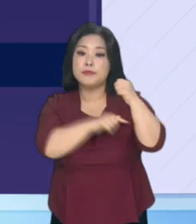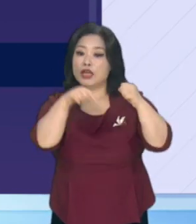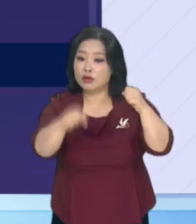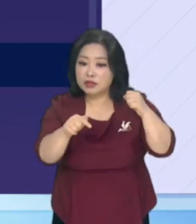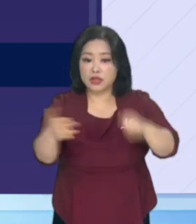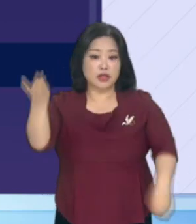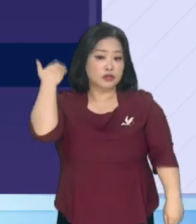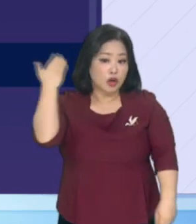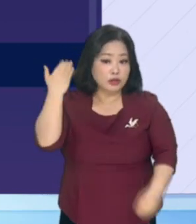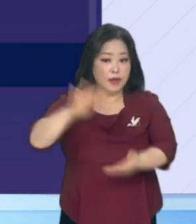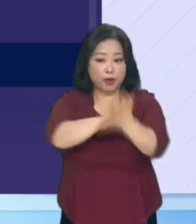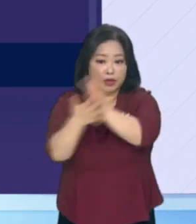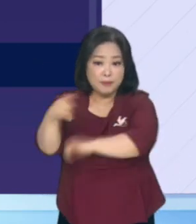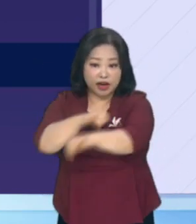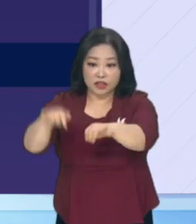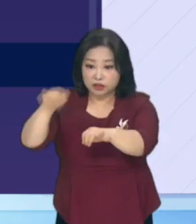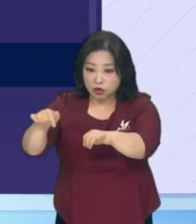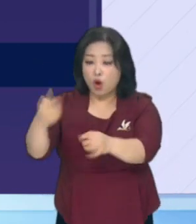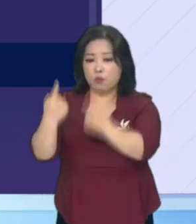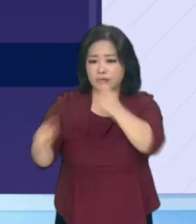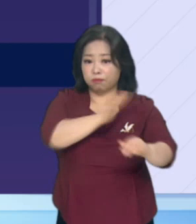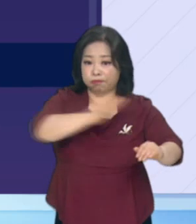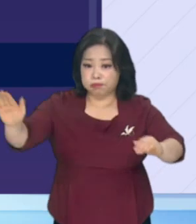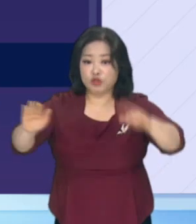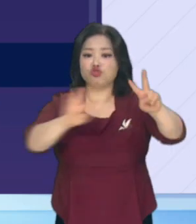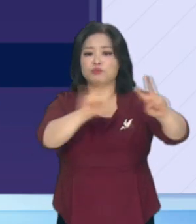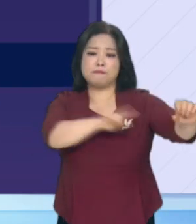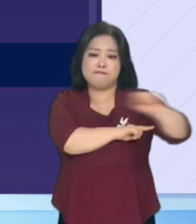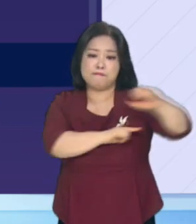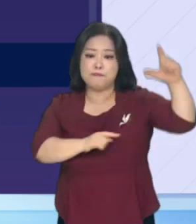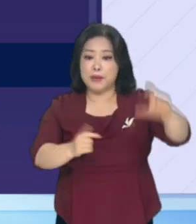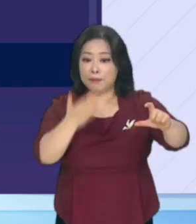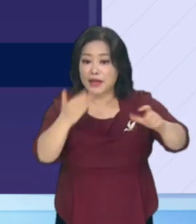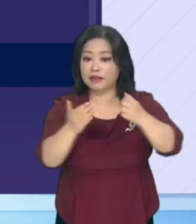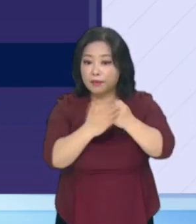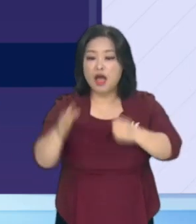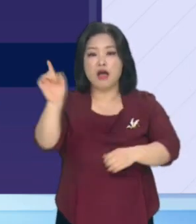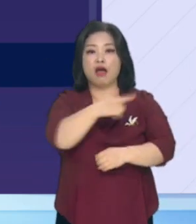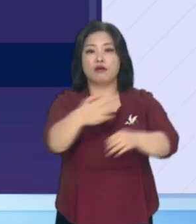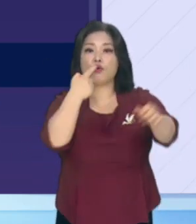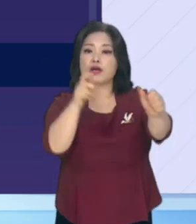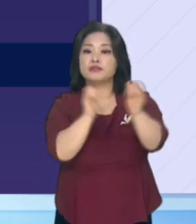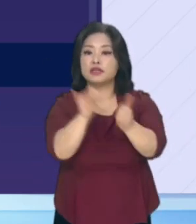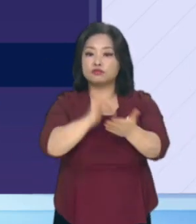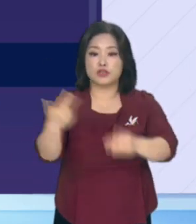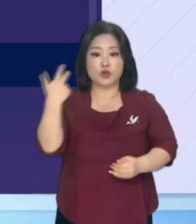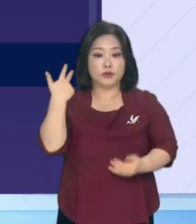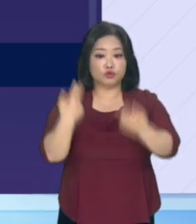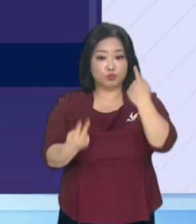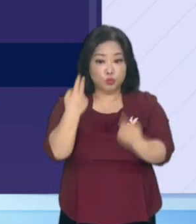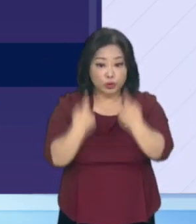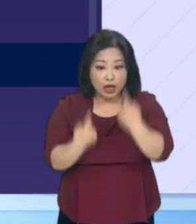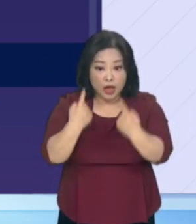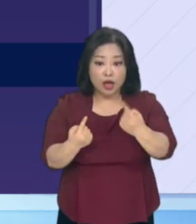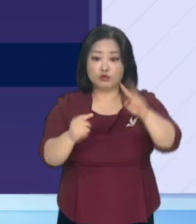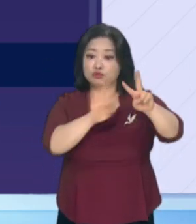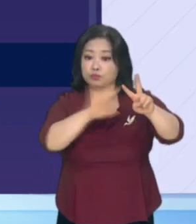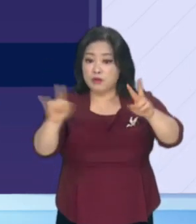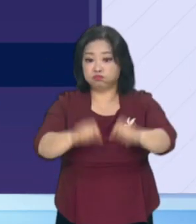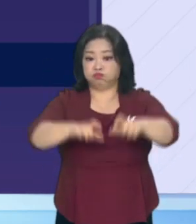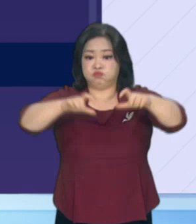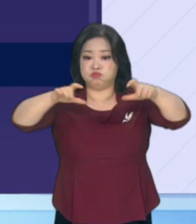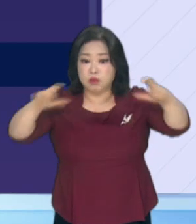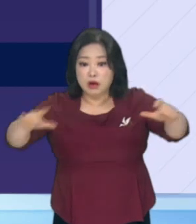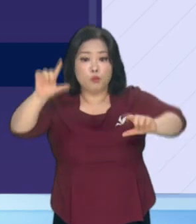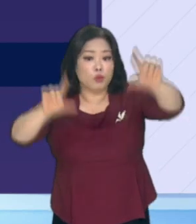변이 바이러스보다 2배 이상 세기 때문인데요. 이번 주 들어 하루 확진자가 한 주 전에 2배 이상 늘어나는